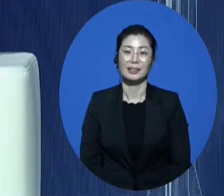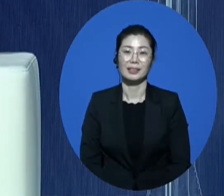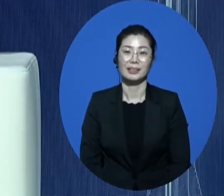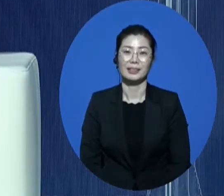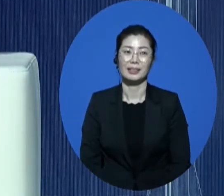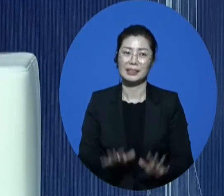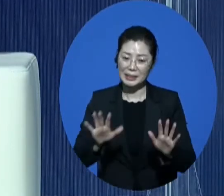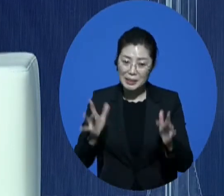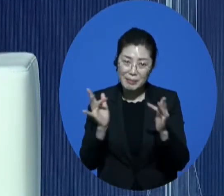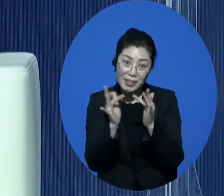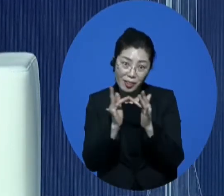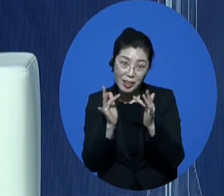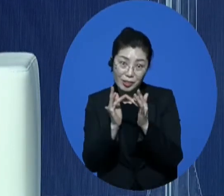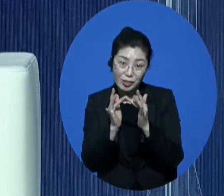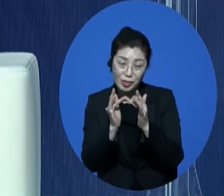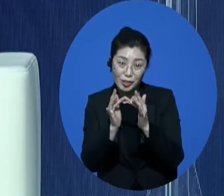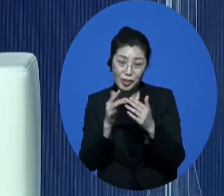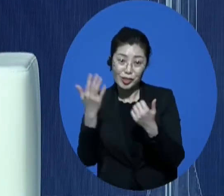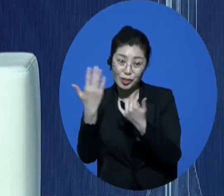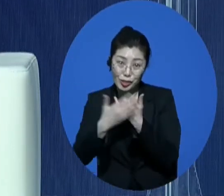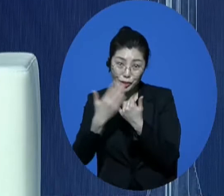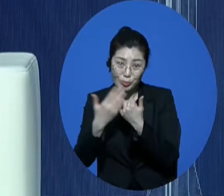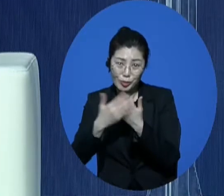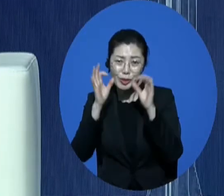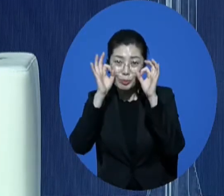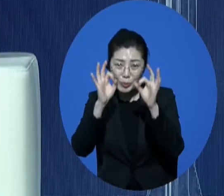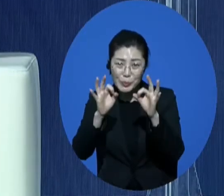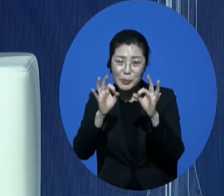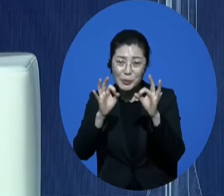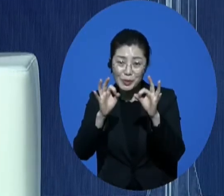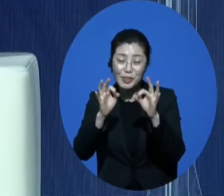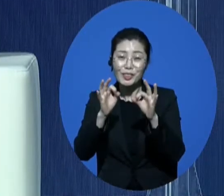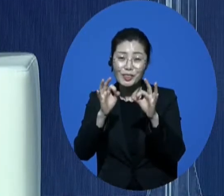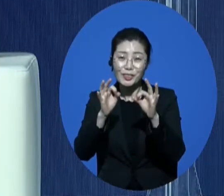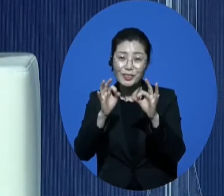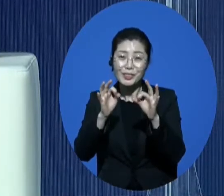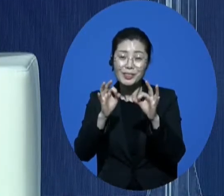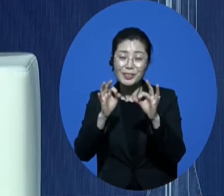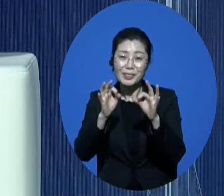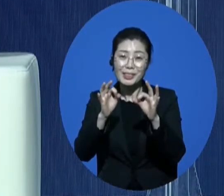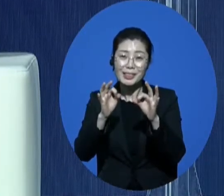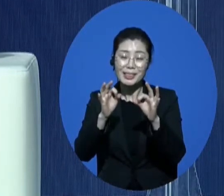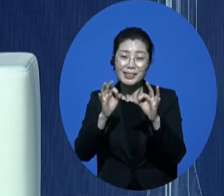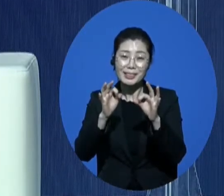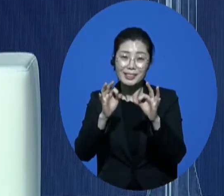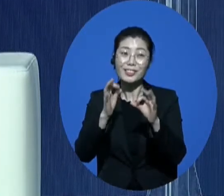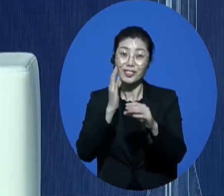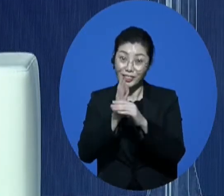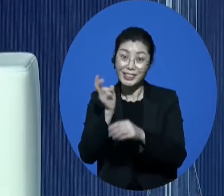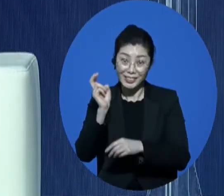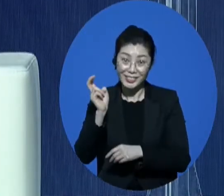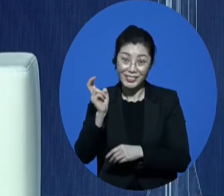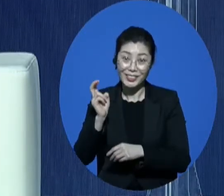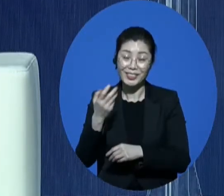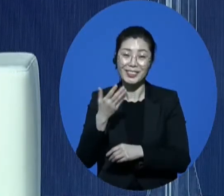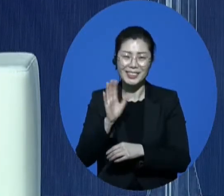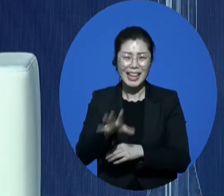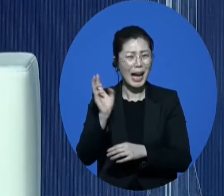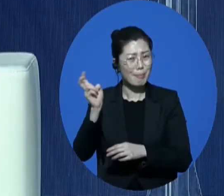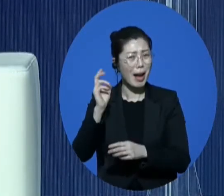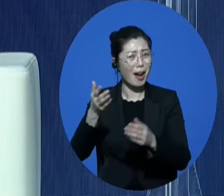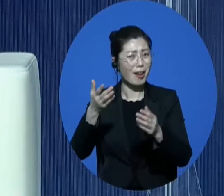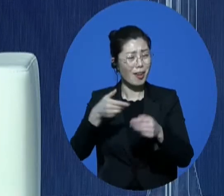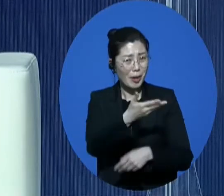지금 온라인상으로 보고 계시면서 제가 여러 가지 기기를 넣었다 뺐다 이렇게 귀에 꼽았다 막 하고 있는 것을